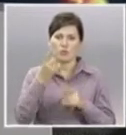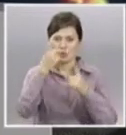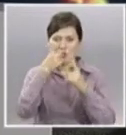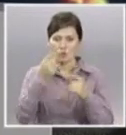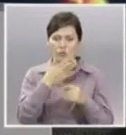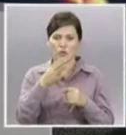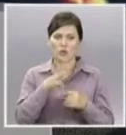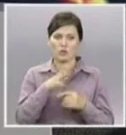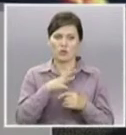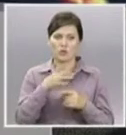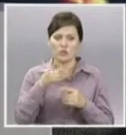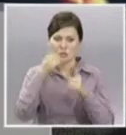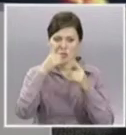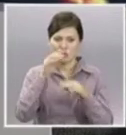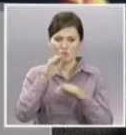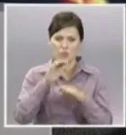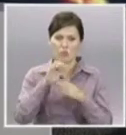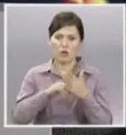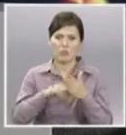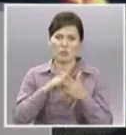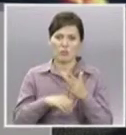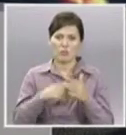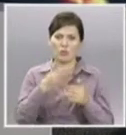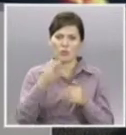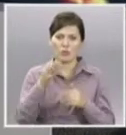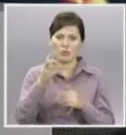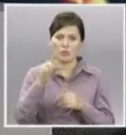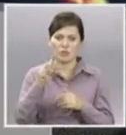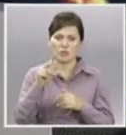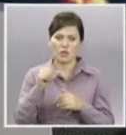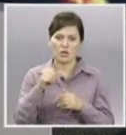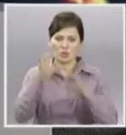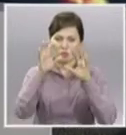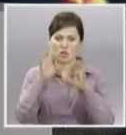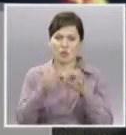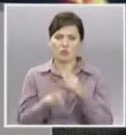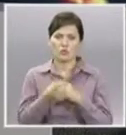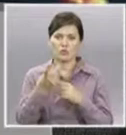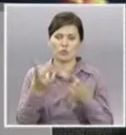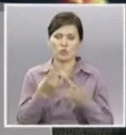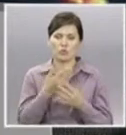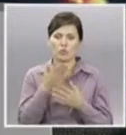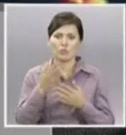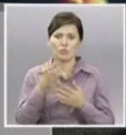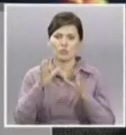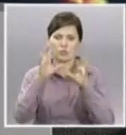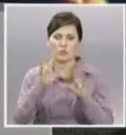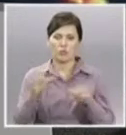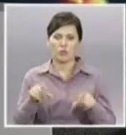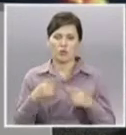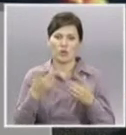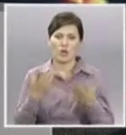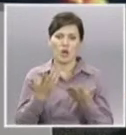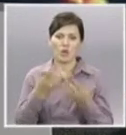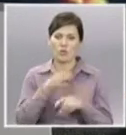Ол мораторий жарияланған себебі осы аномастика туралы заң шығу керек болды. Осы заңды жетілдіріп, кімдерге қай